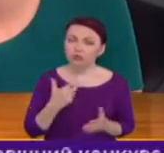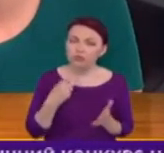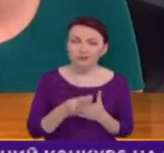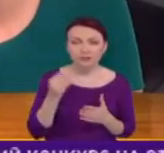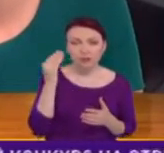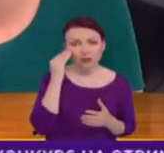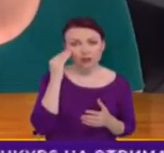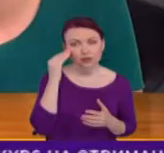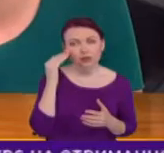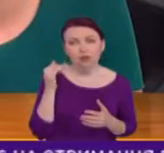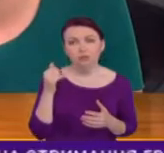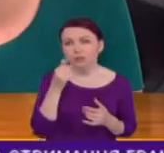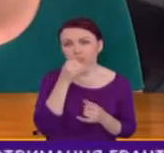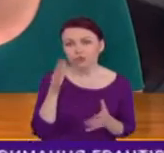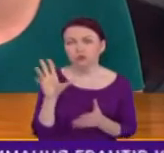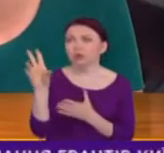натягнути якусь кальку